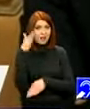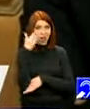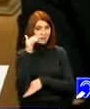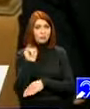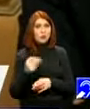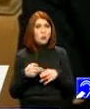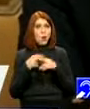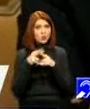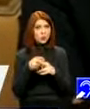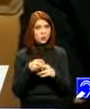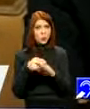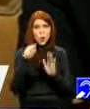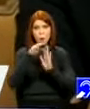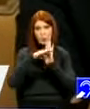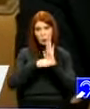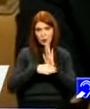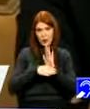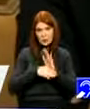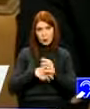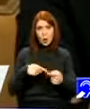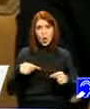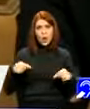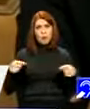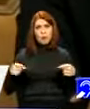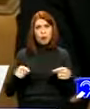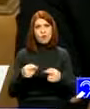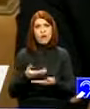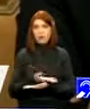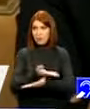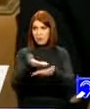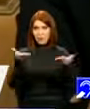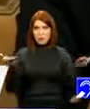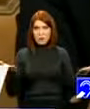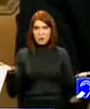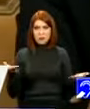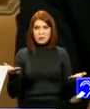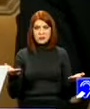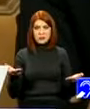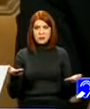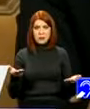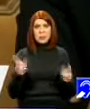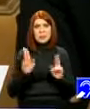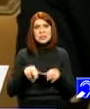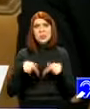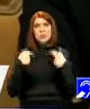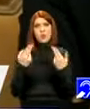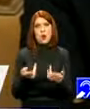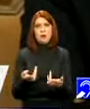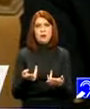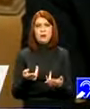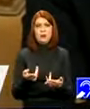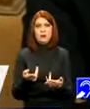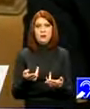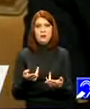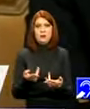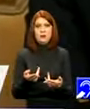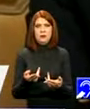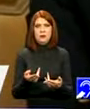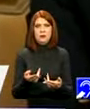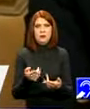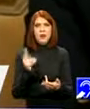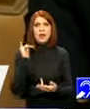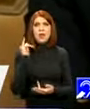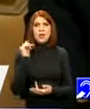intermediul programelor promovată de către dumneavoastră să vei întoarcă către e